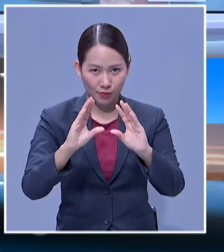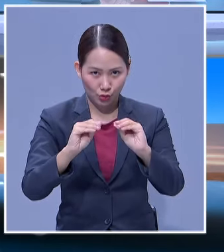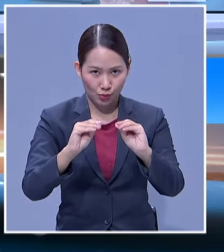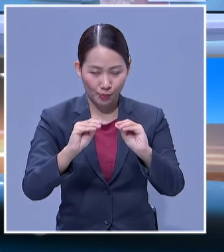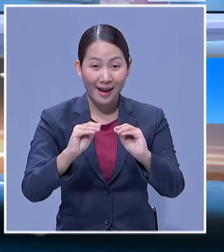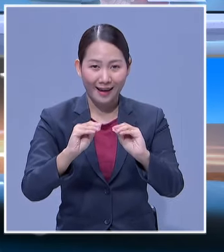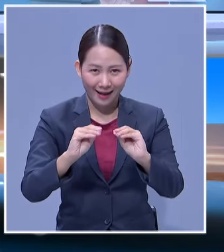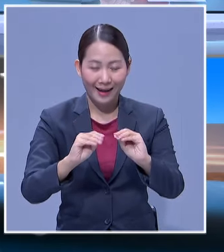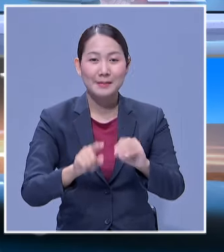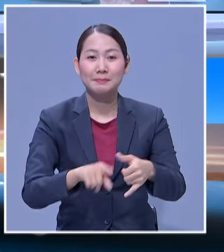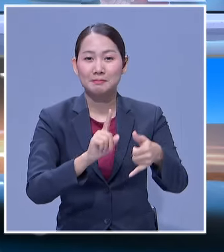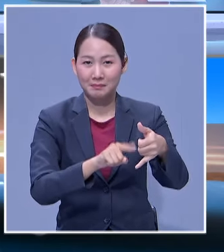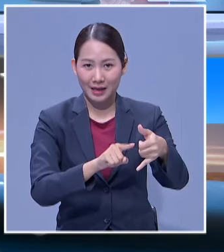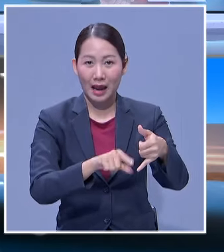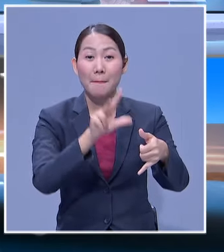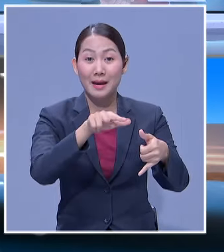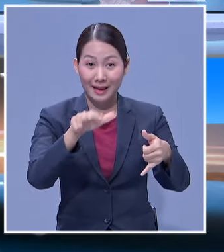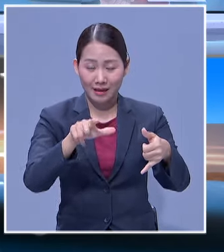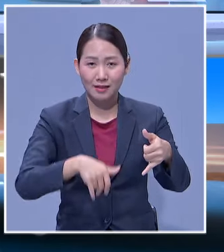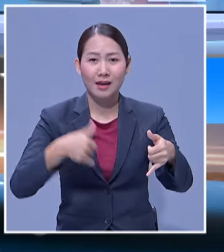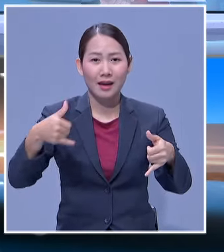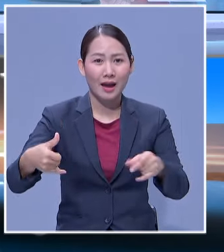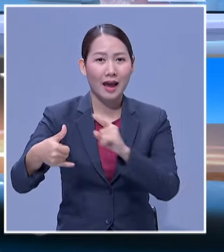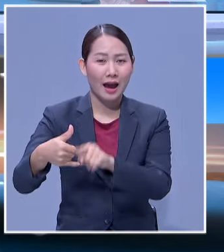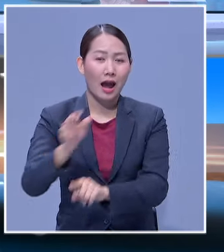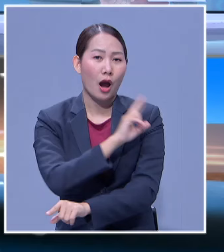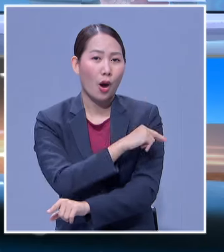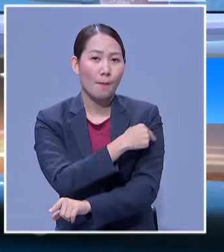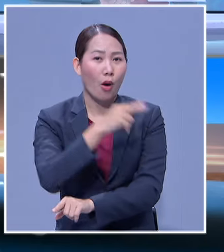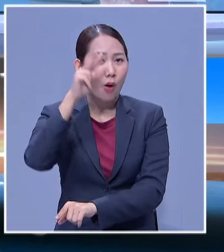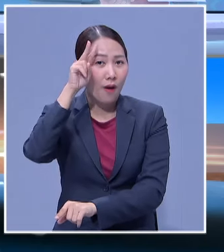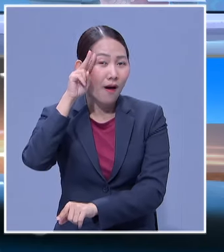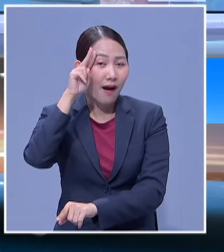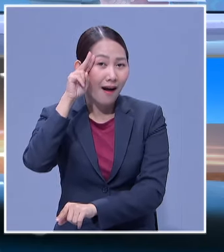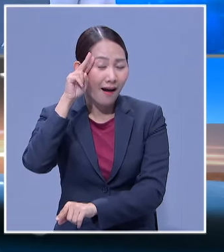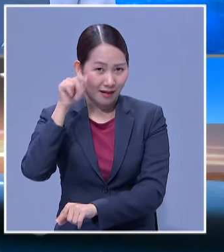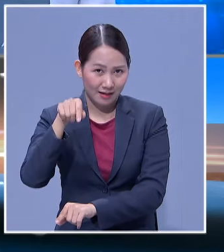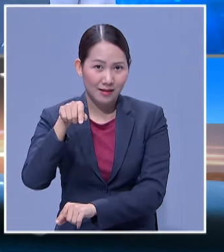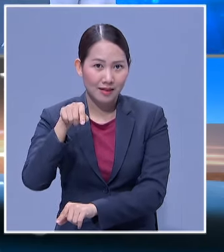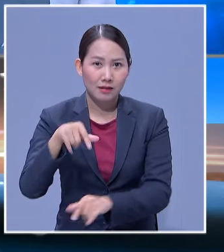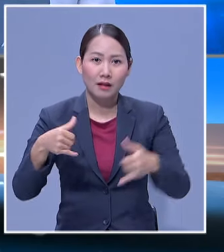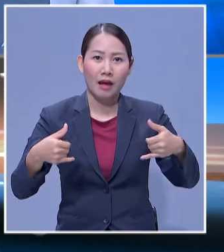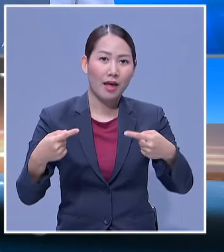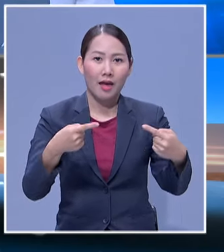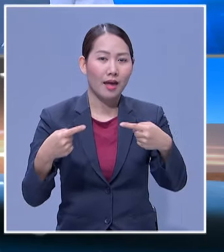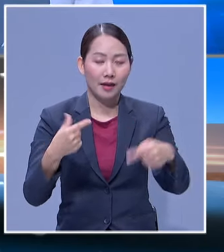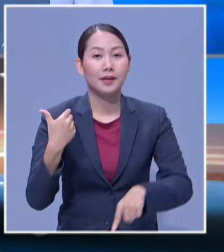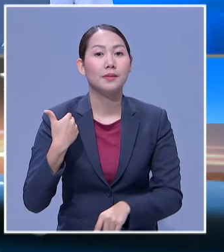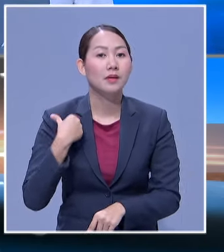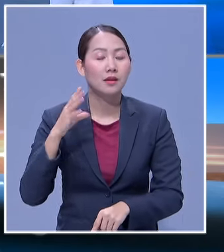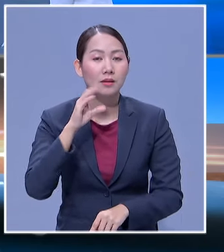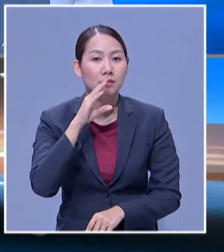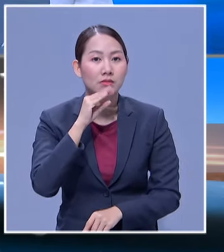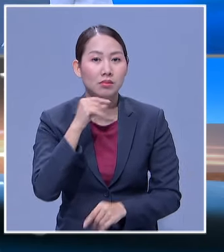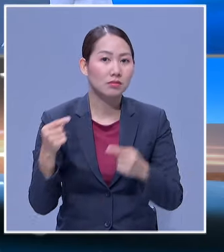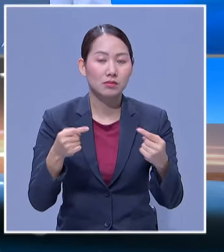ชนน่านะก็จากพรรคเพื่อไทยเหมือนกันเคยเป็นอดีตหัวหน้าพรรคด้วยใช่มฮะมีบางจังหวะนะที่คุณหมอชนน่านพยายาม